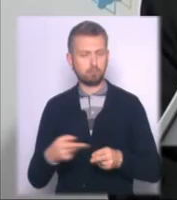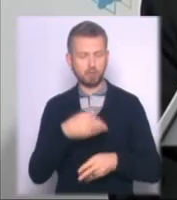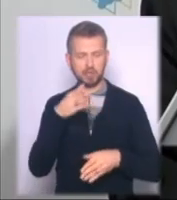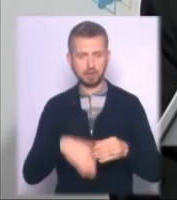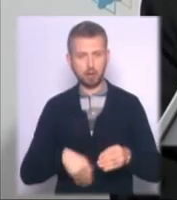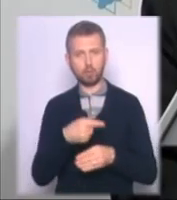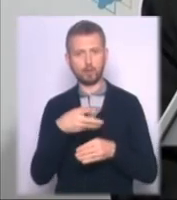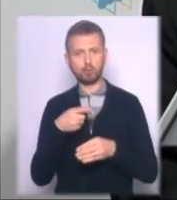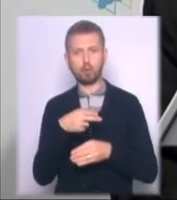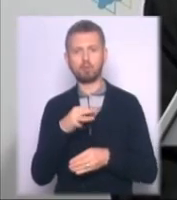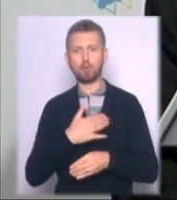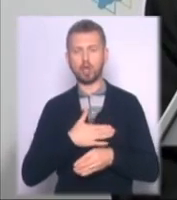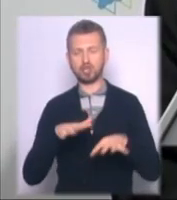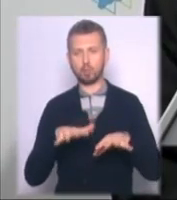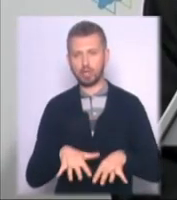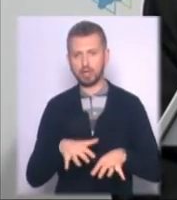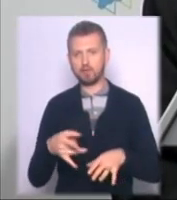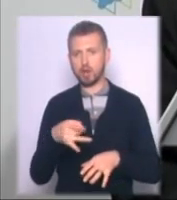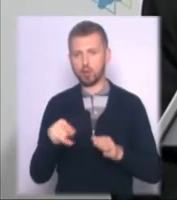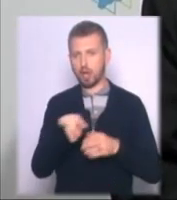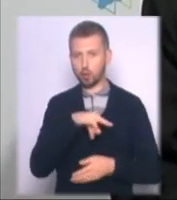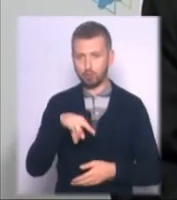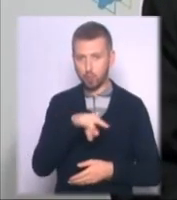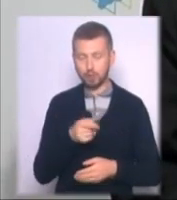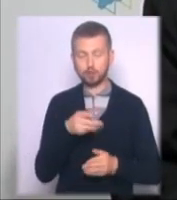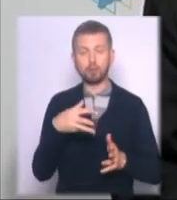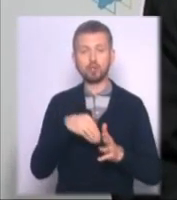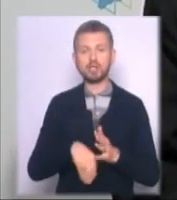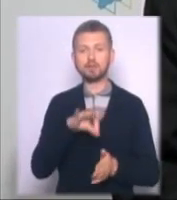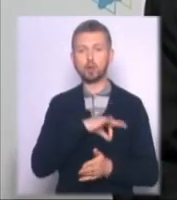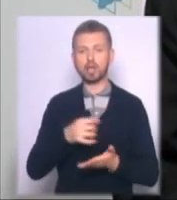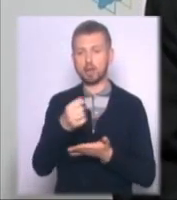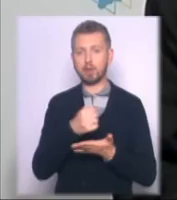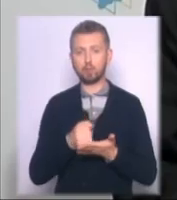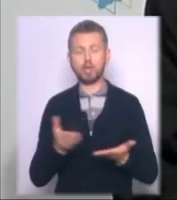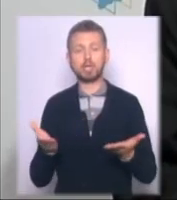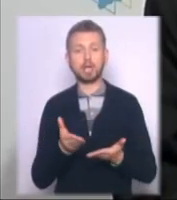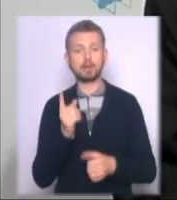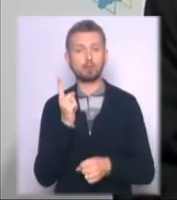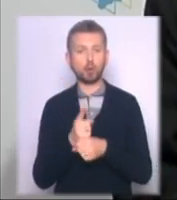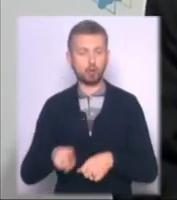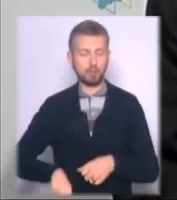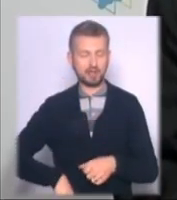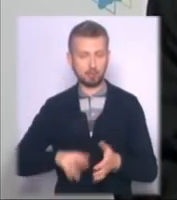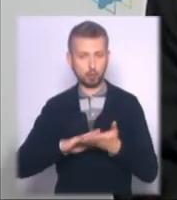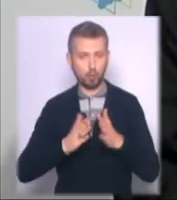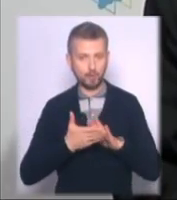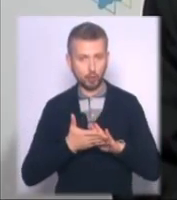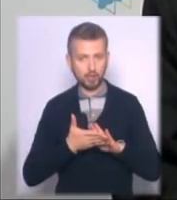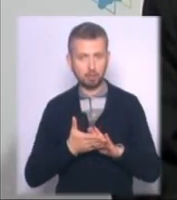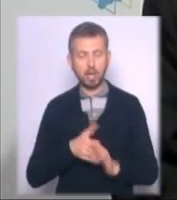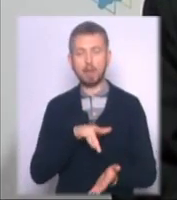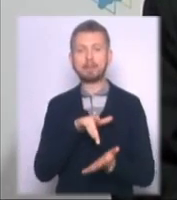наших позиціях в районі аеропорту, в тому числі з використанням озброєння, яке заборонено мінськими домовленостями.